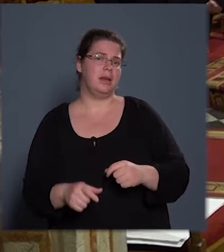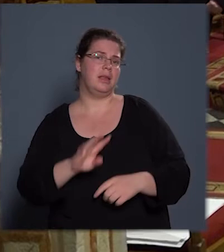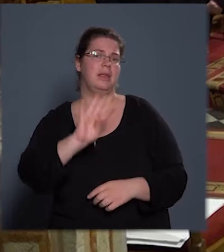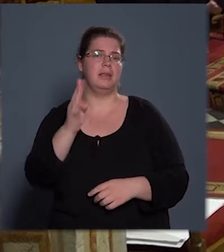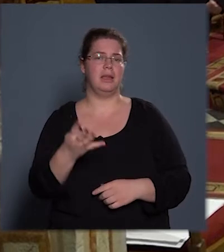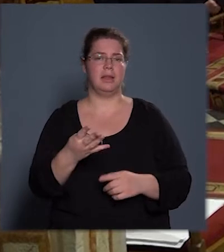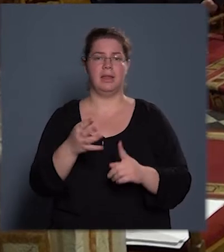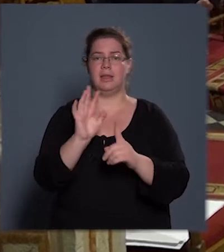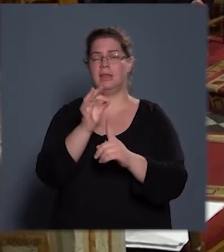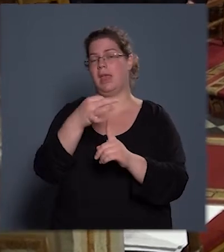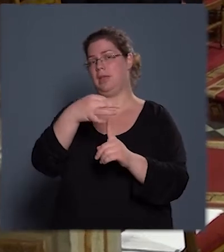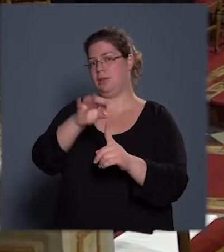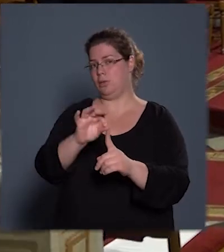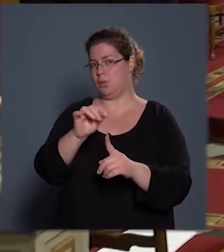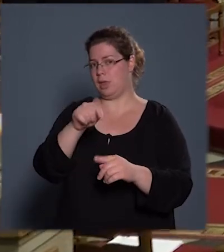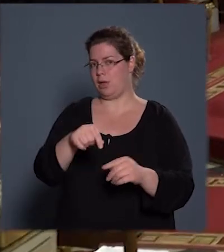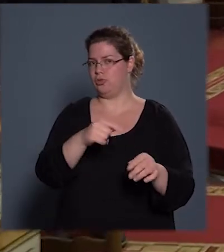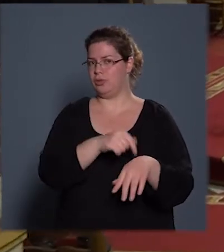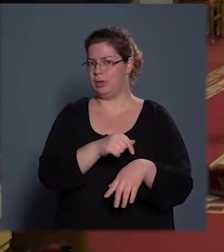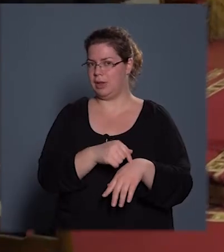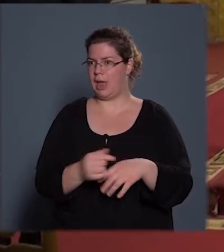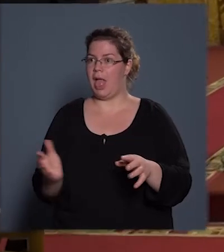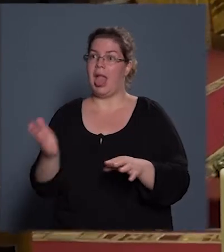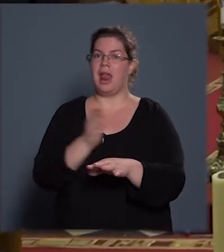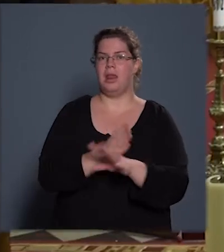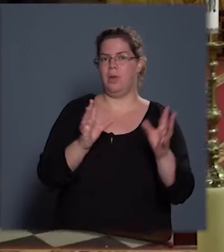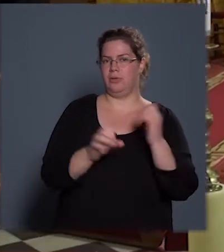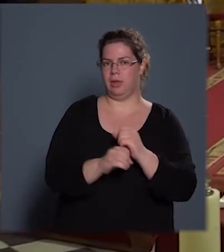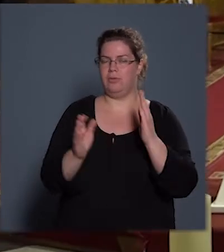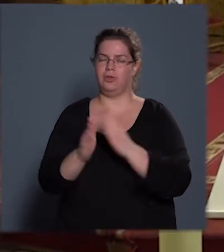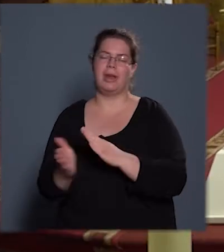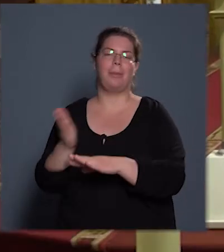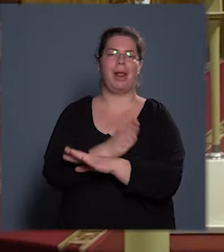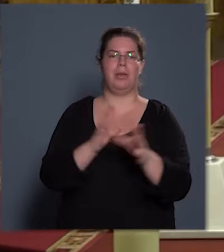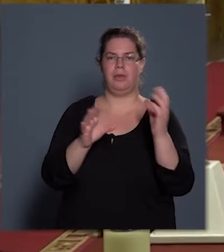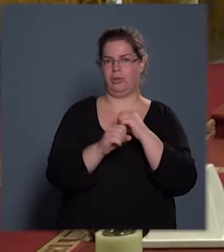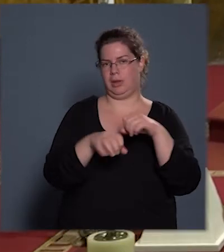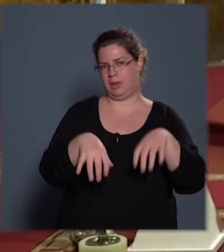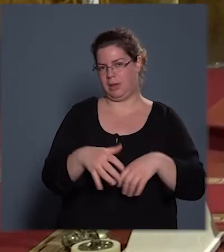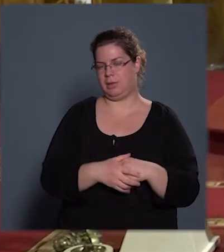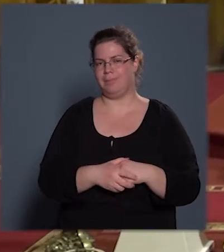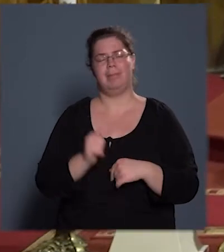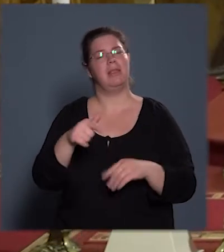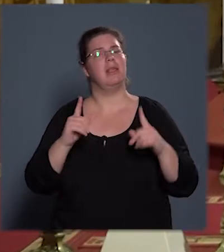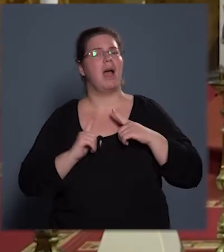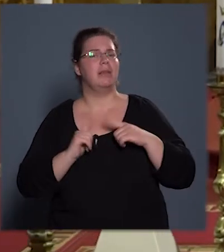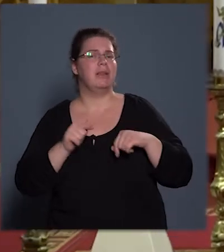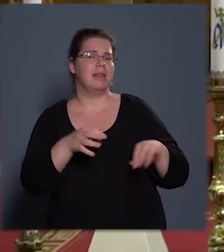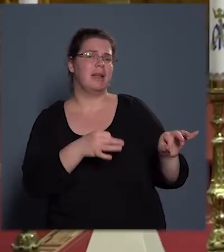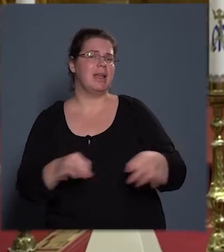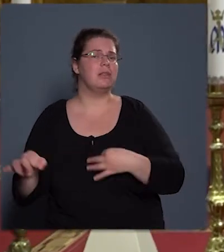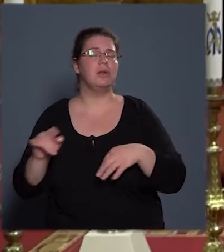a meggyújtása ideje is. Az előestéjén, vasárnap előestéjén tesszük ezt meg. Ez az advent, ez a készülődés,